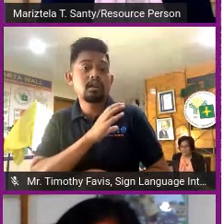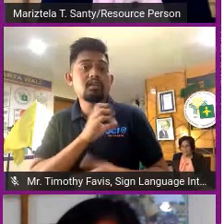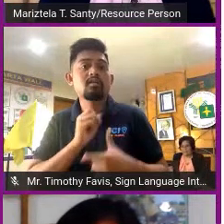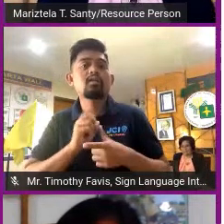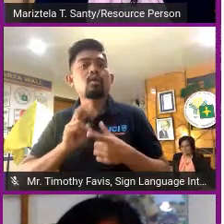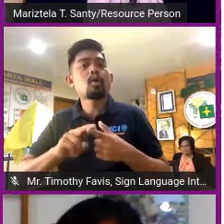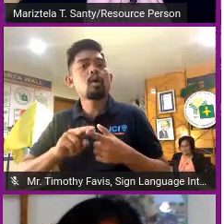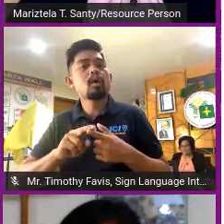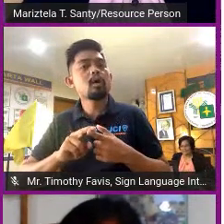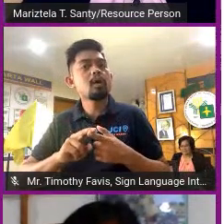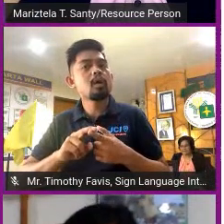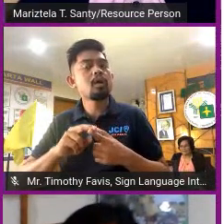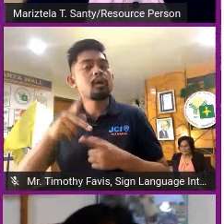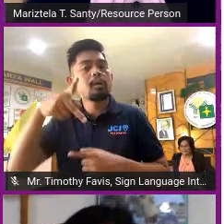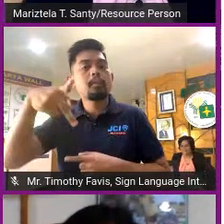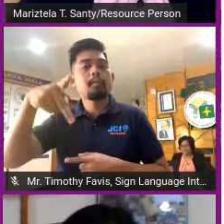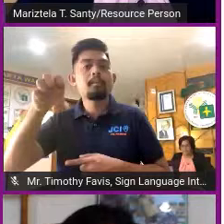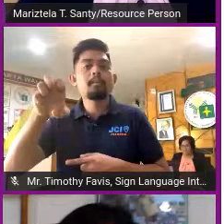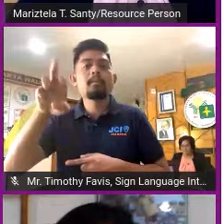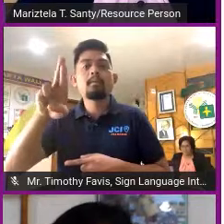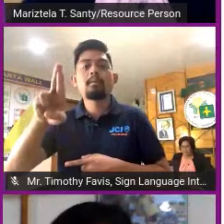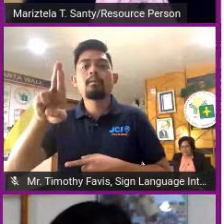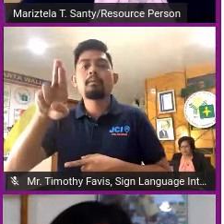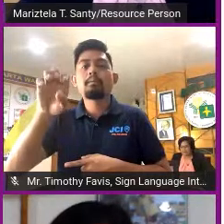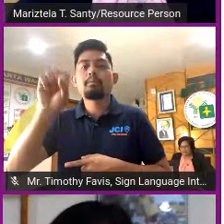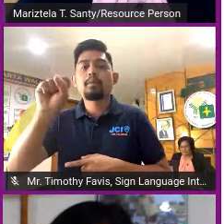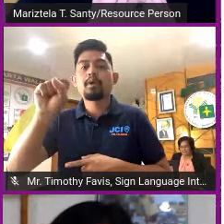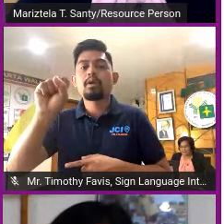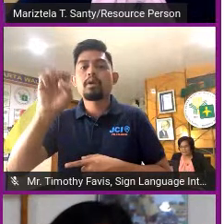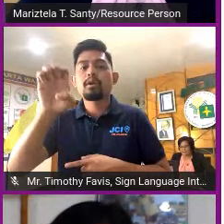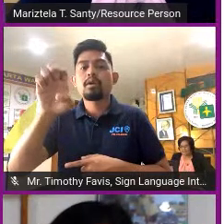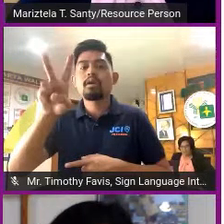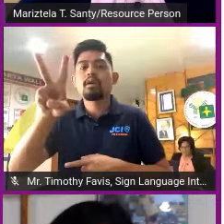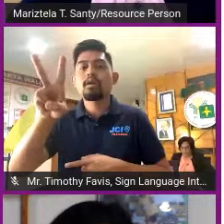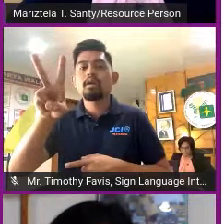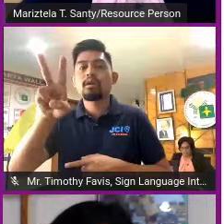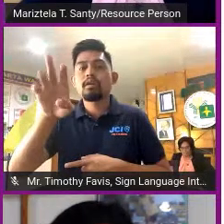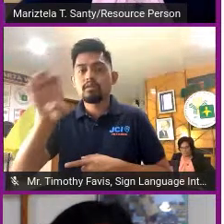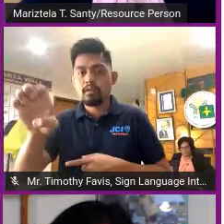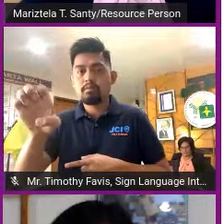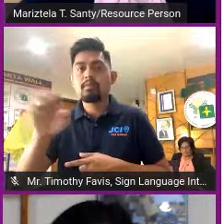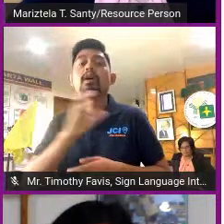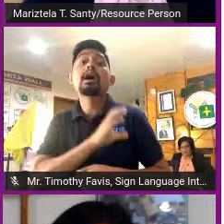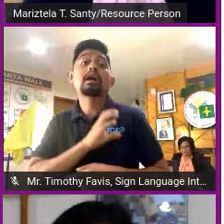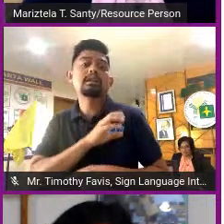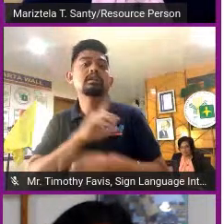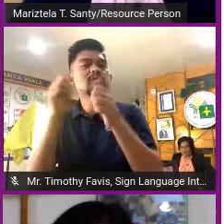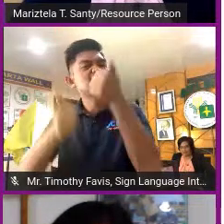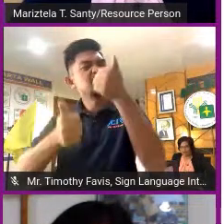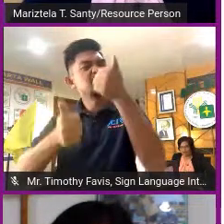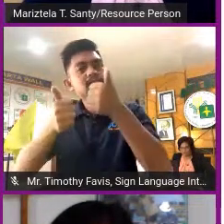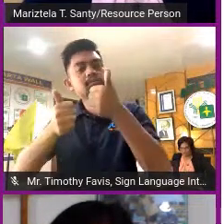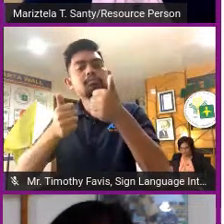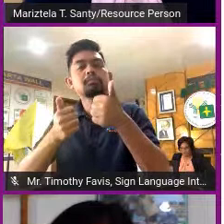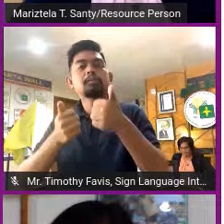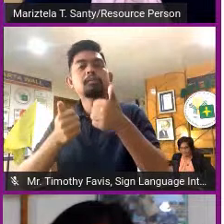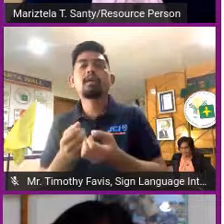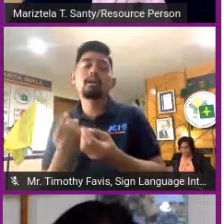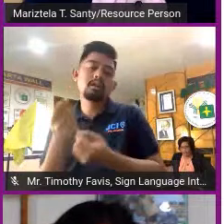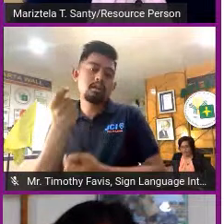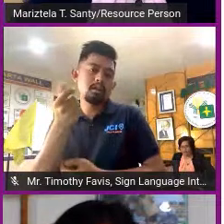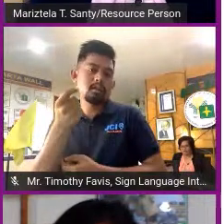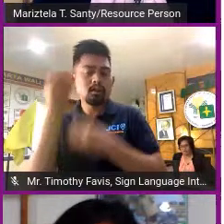Those are usually the characteristics. Kasi pag sinabi natin na sex, they are given at birth. It is male or